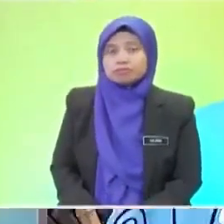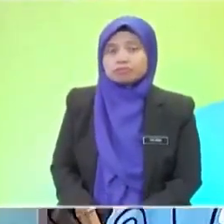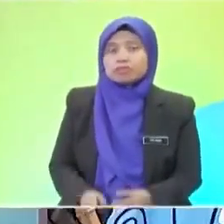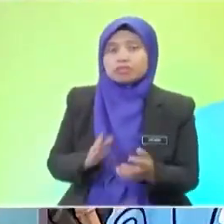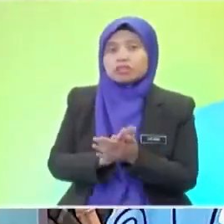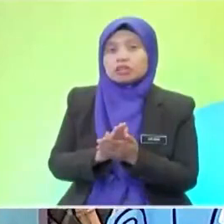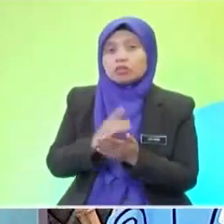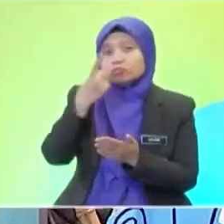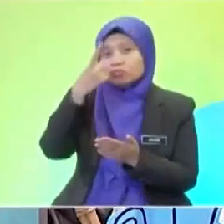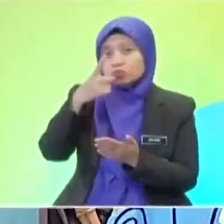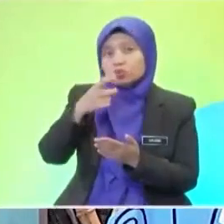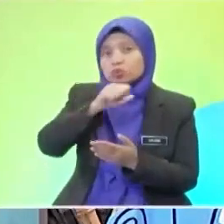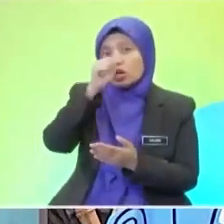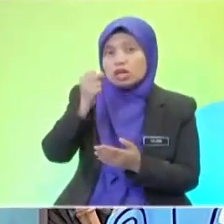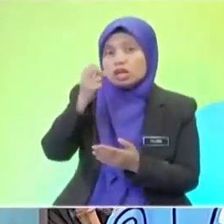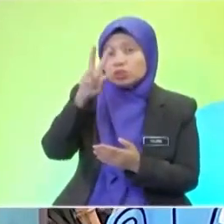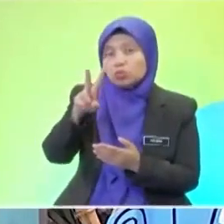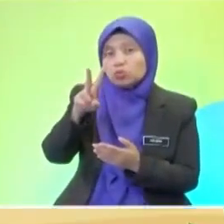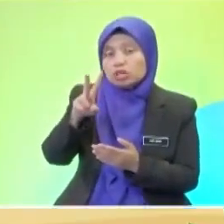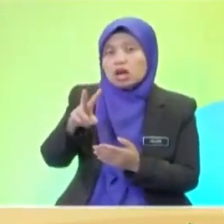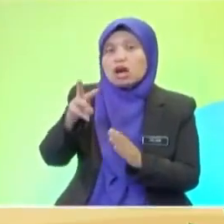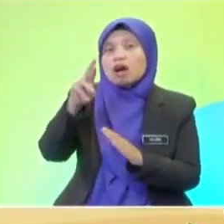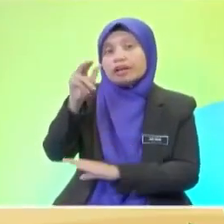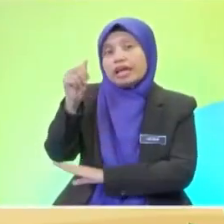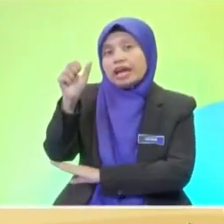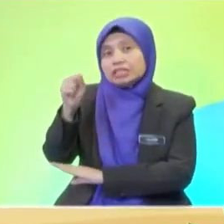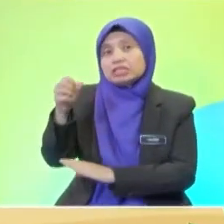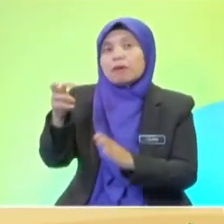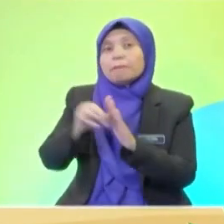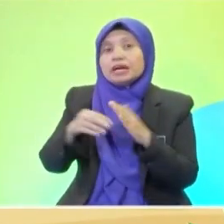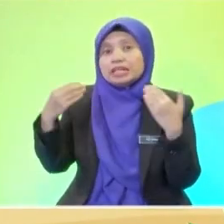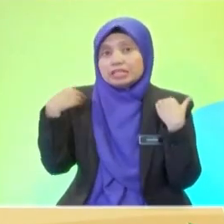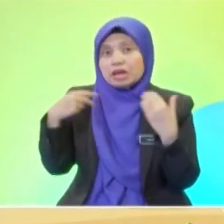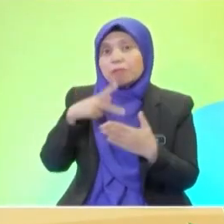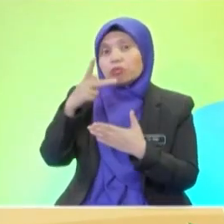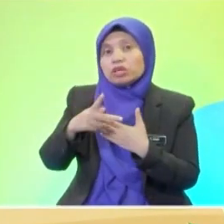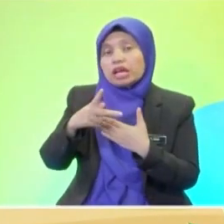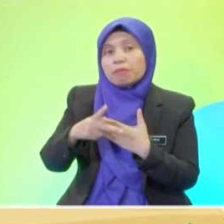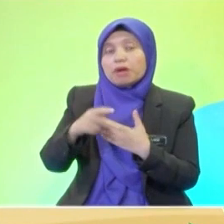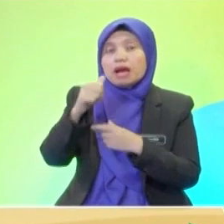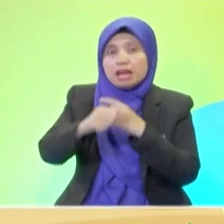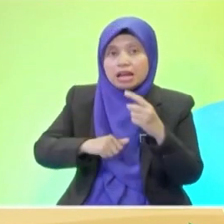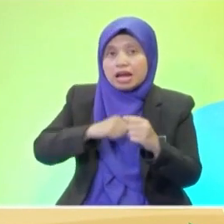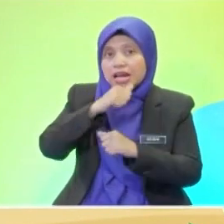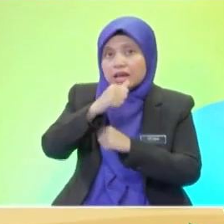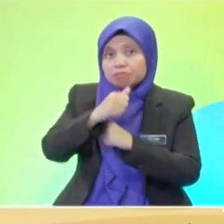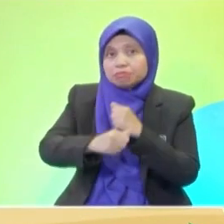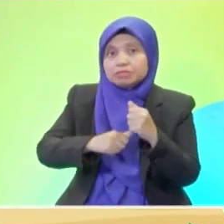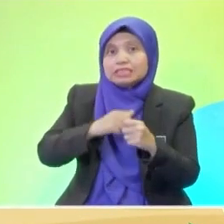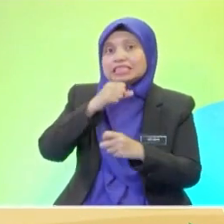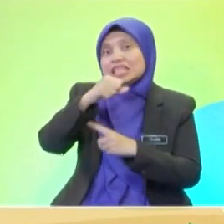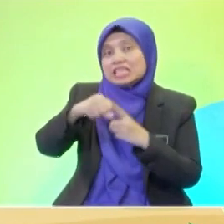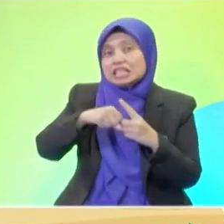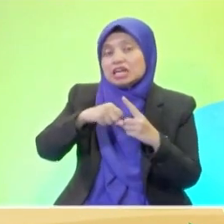untuk soal yang kedua ras menghadirkan program rangkaian alam kita di situ jawaban Nur faqiah